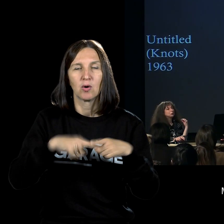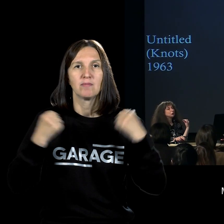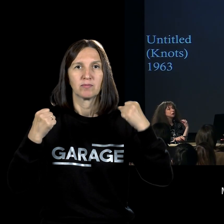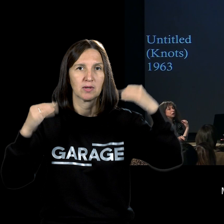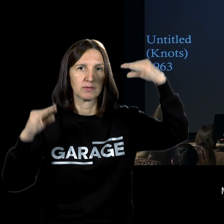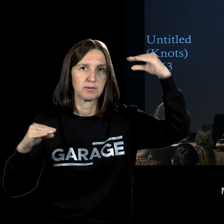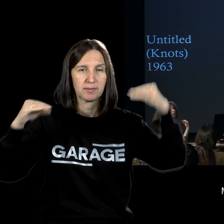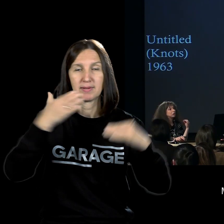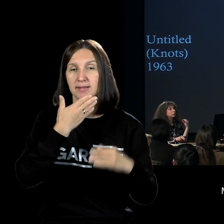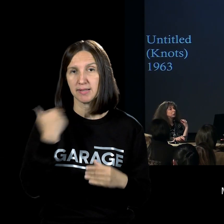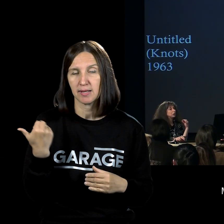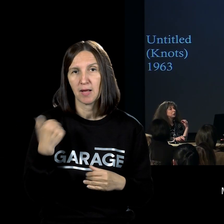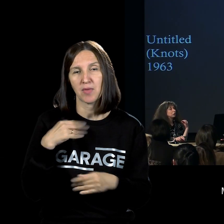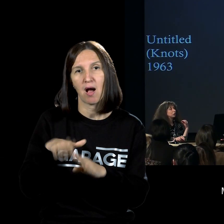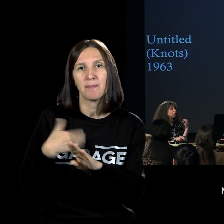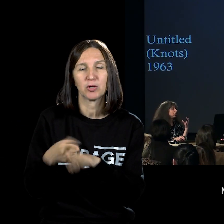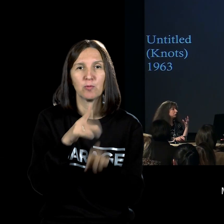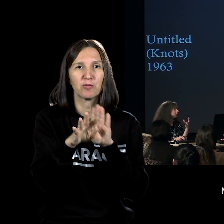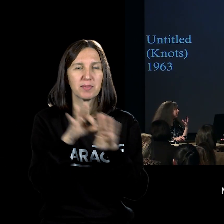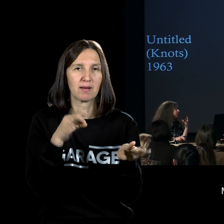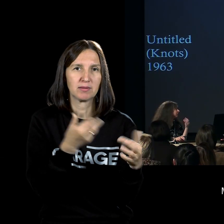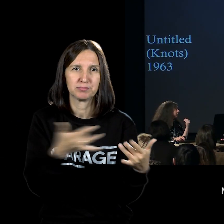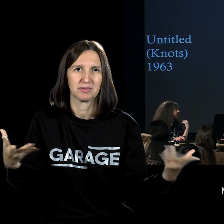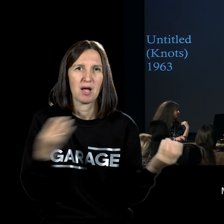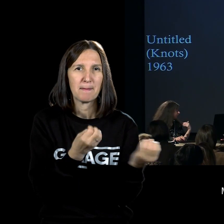А поэтому начинает работать с предметами, которые